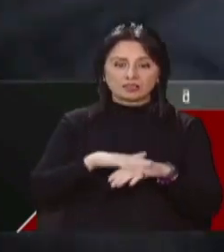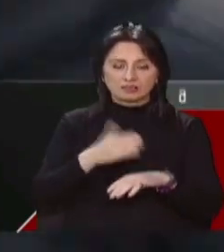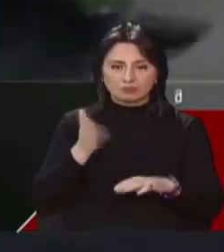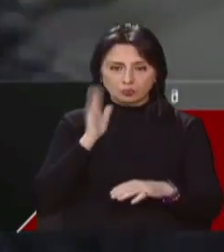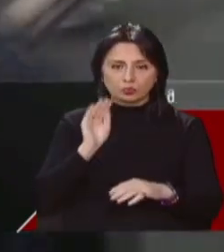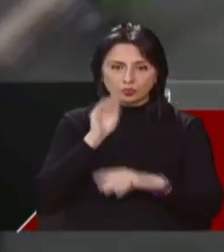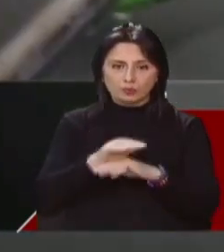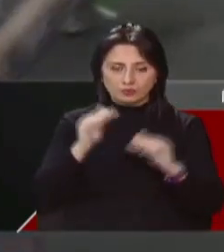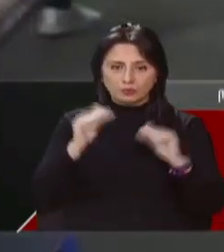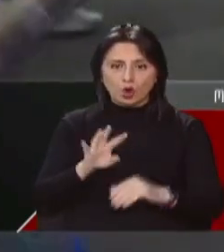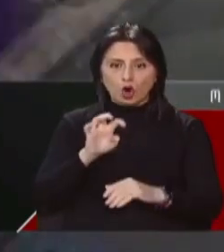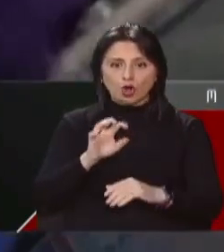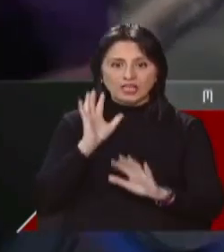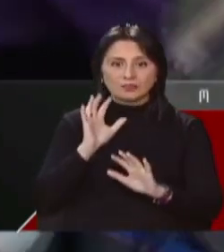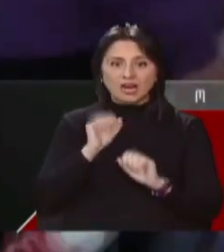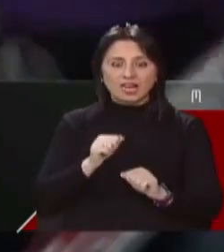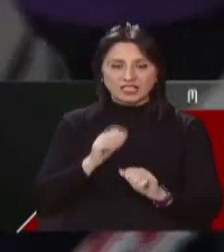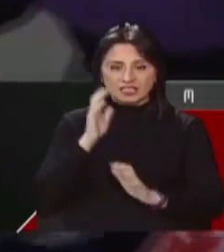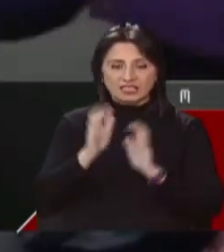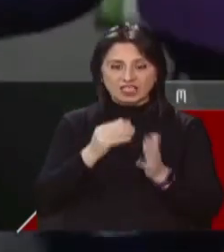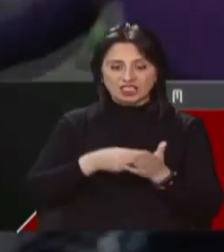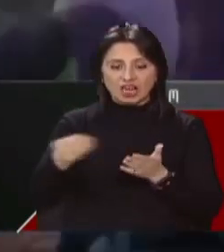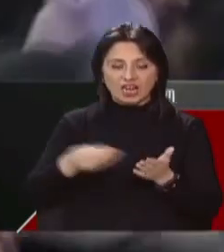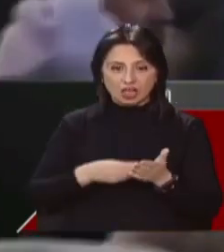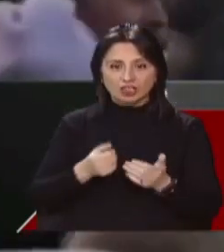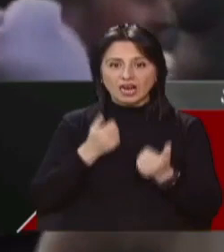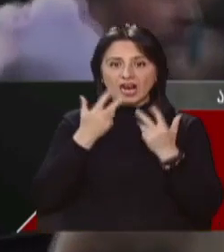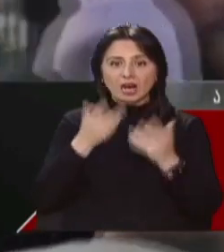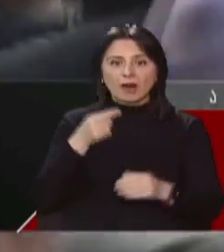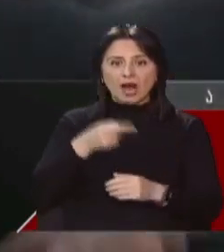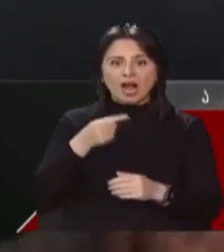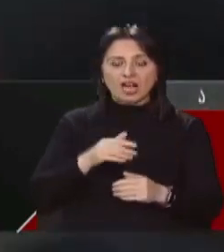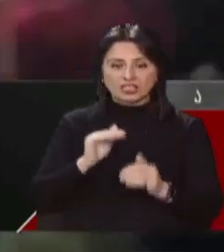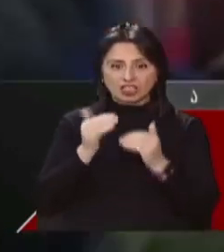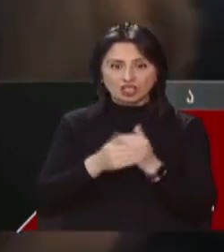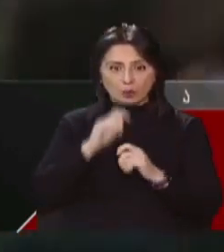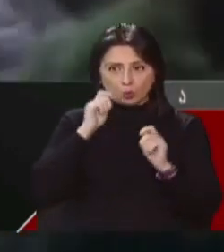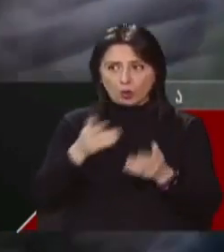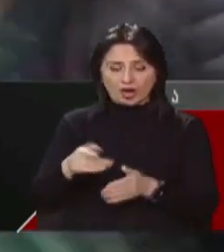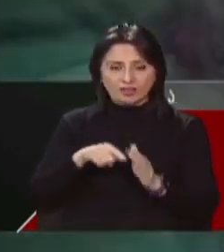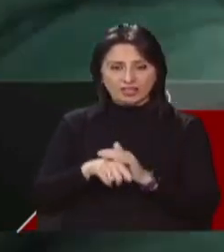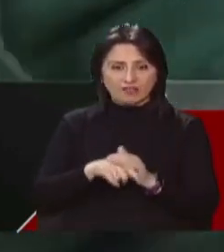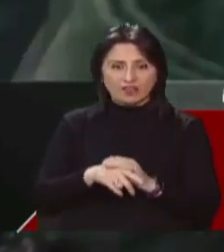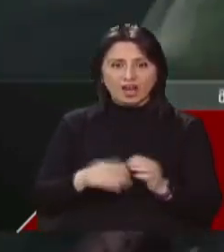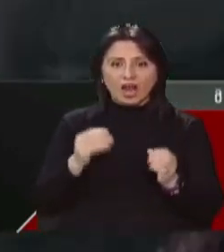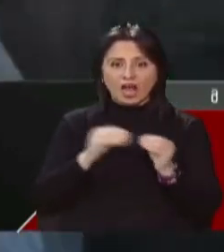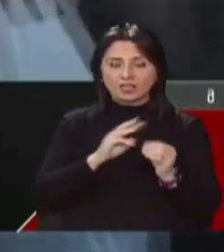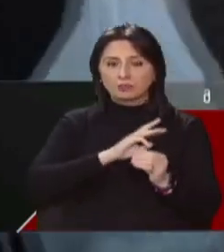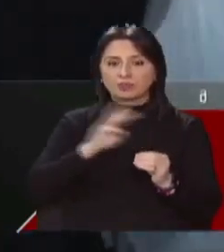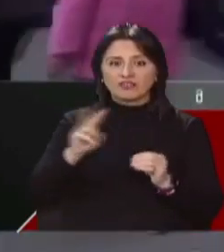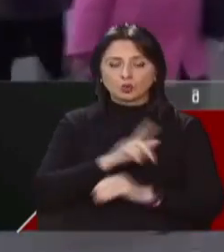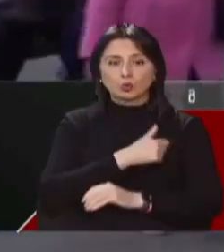დაძაბულობას უქმნის. 400-მდე მხარდაჭერილი საერთაშორისო რეზოლუცია, რამდენიმე 1000 შეფარებული უკრაინელი დევნილი და 10-ობით